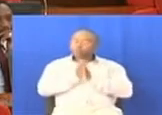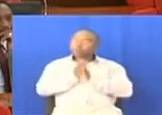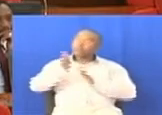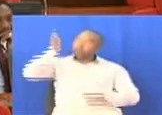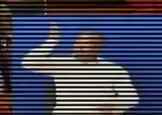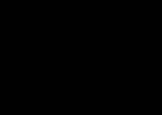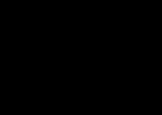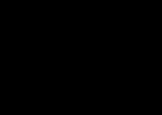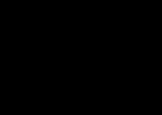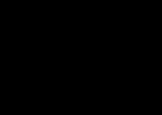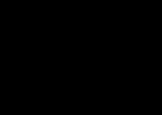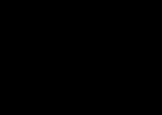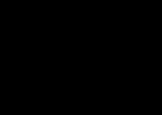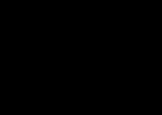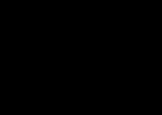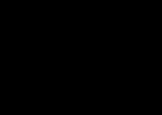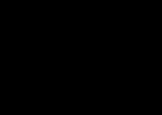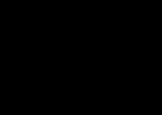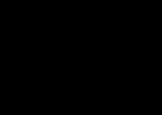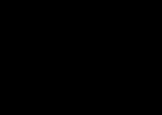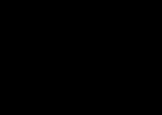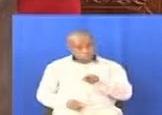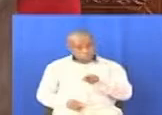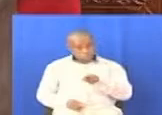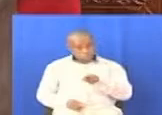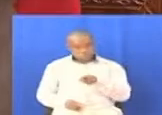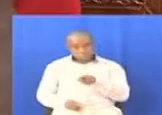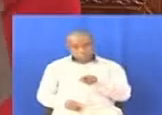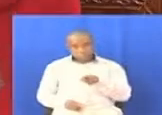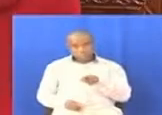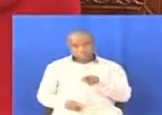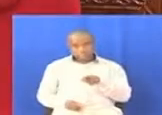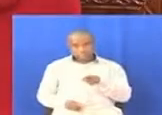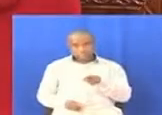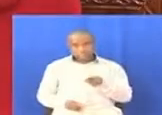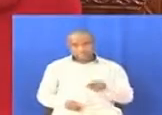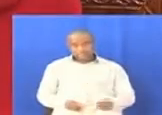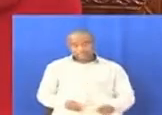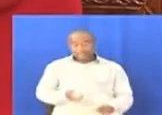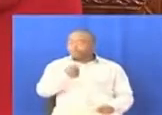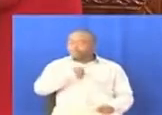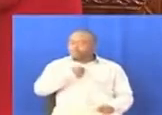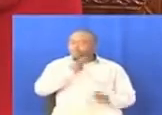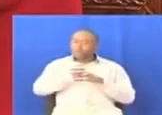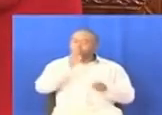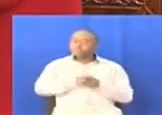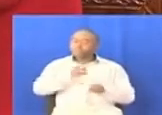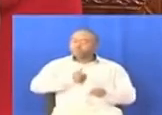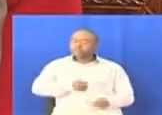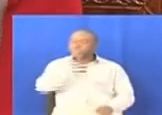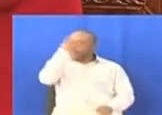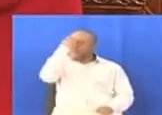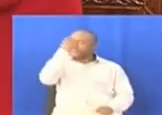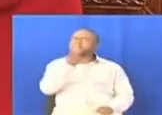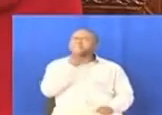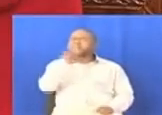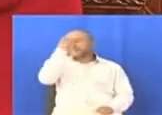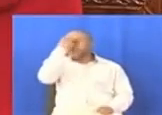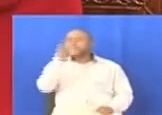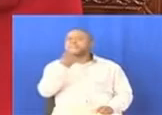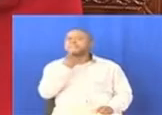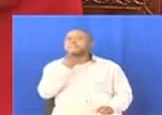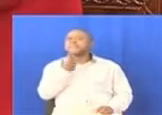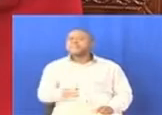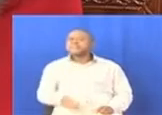Amen. Na mwisho, Mheshimiwa Spika, mimi ninajiuliza, na nikisema